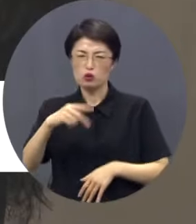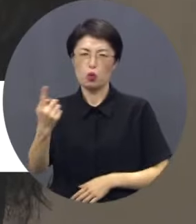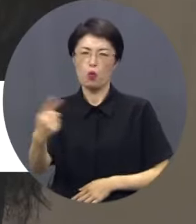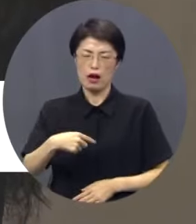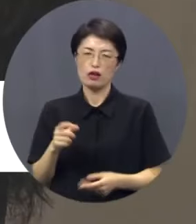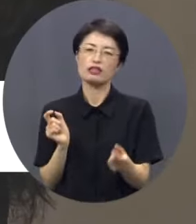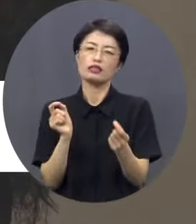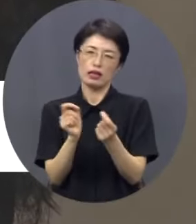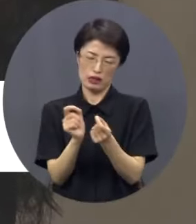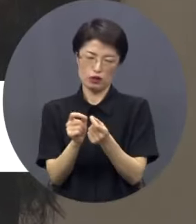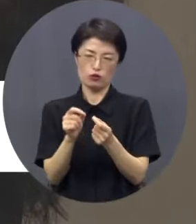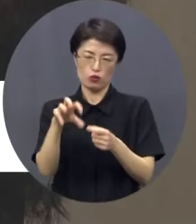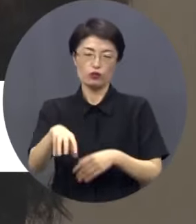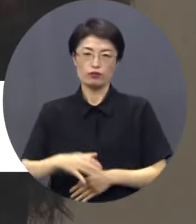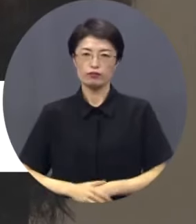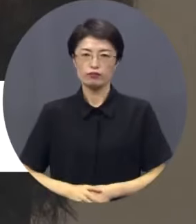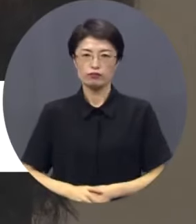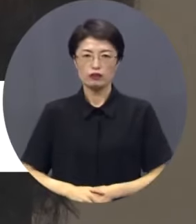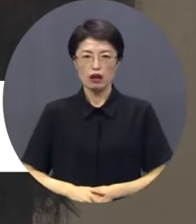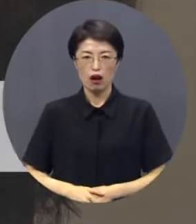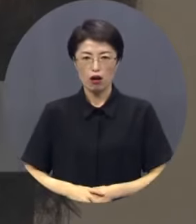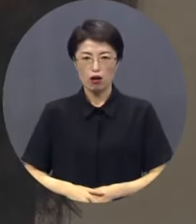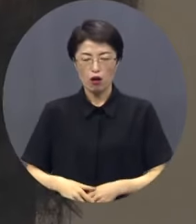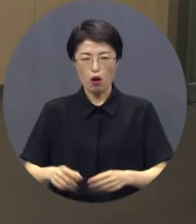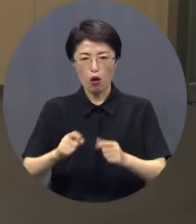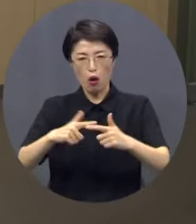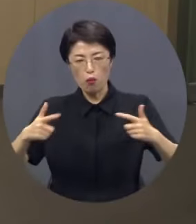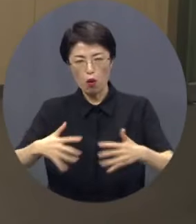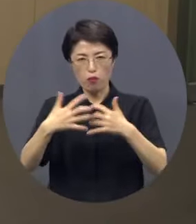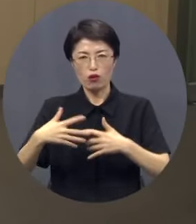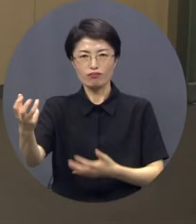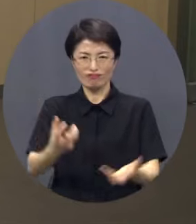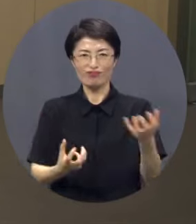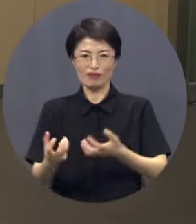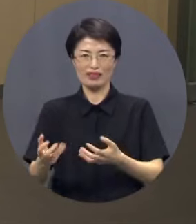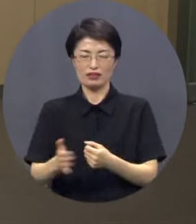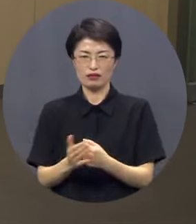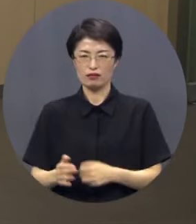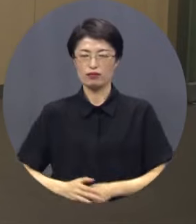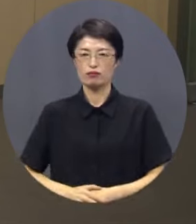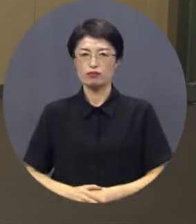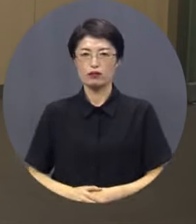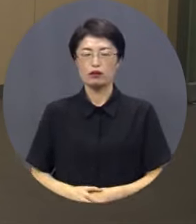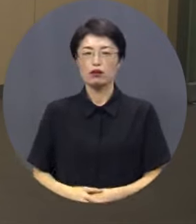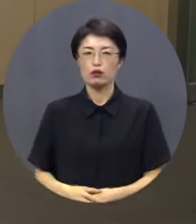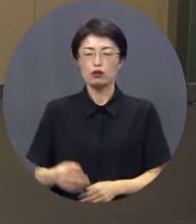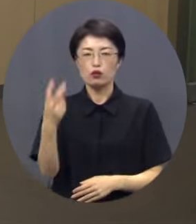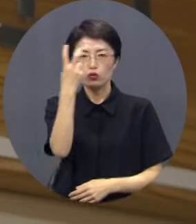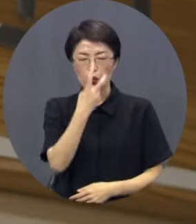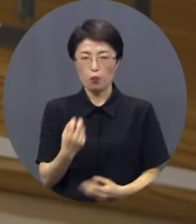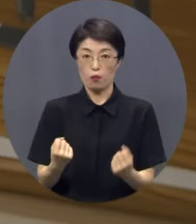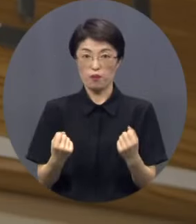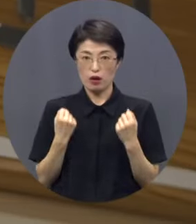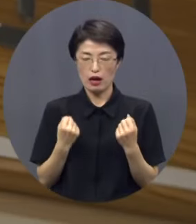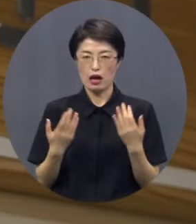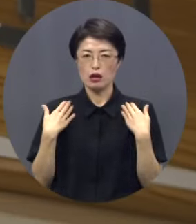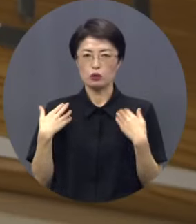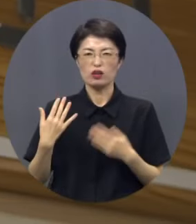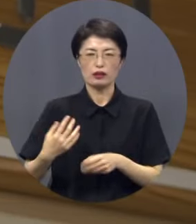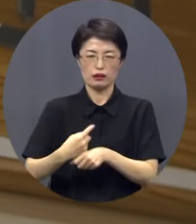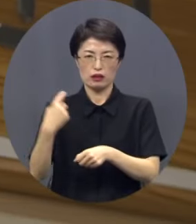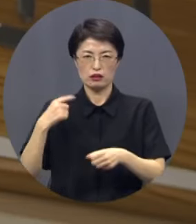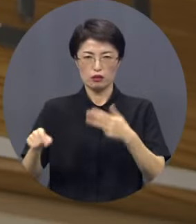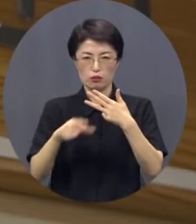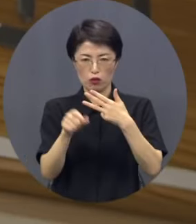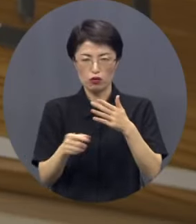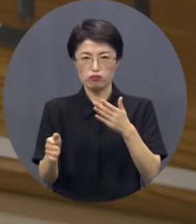갈수록 이렇게 많이 이렇게 기계도 갖다 놓고 그러니까 돌봄 건강 학교는 지난해 8월부터 폐원한 복지관